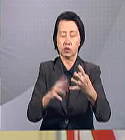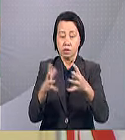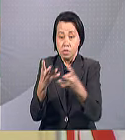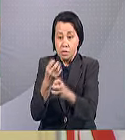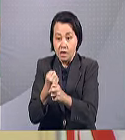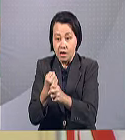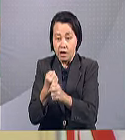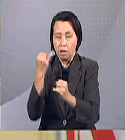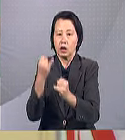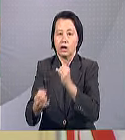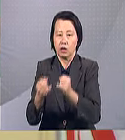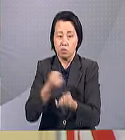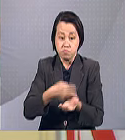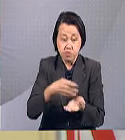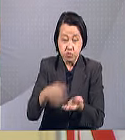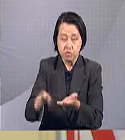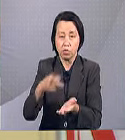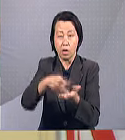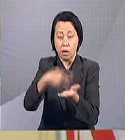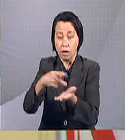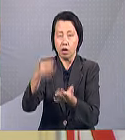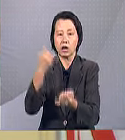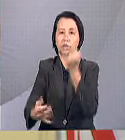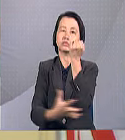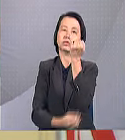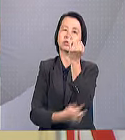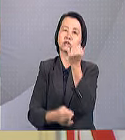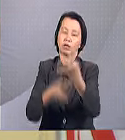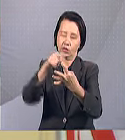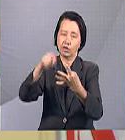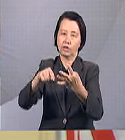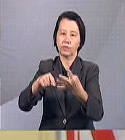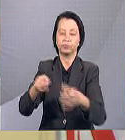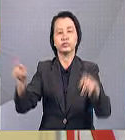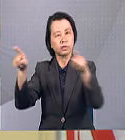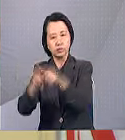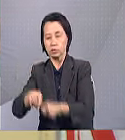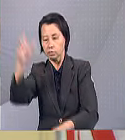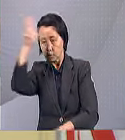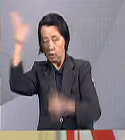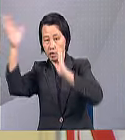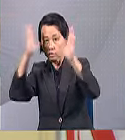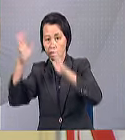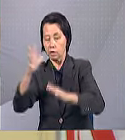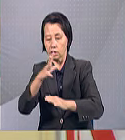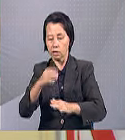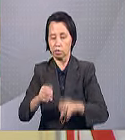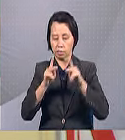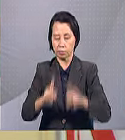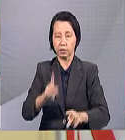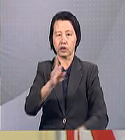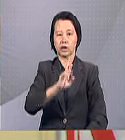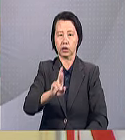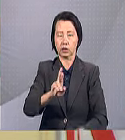adalah kemiskinan. Kerajaan Malaysia, begitu juga pihak berkuasa agama negeri,